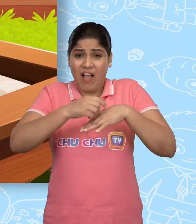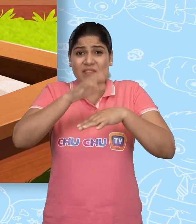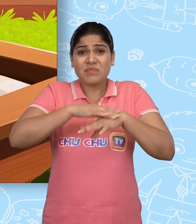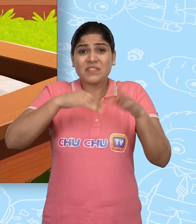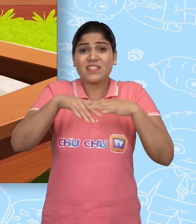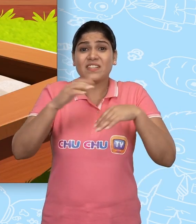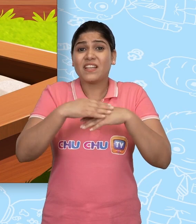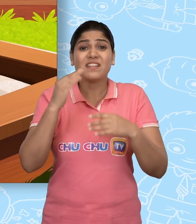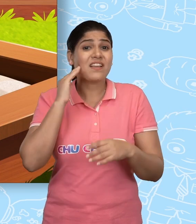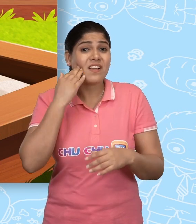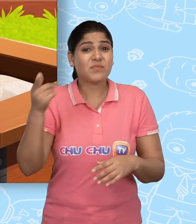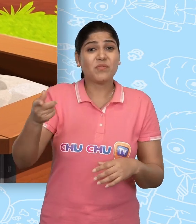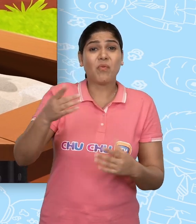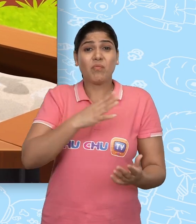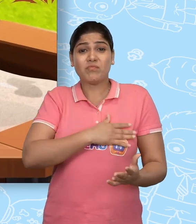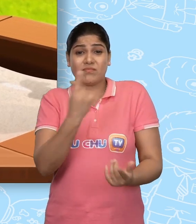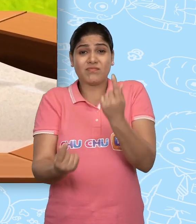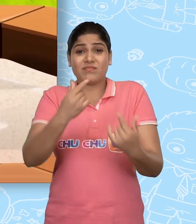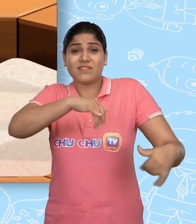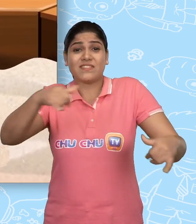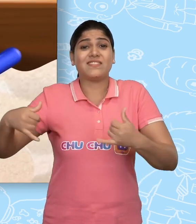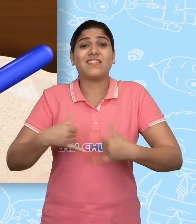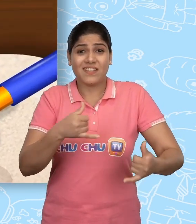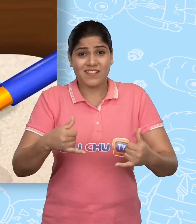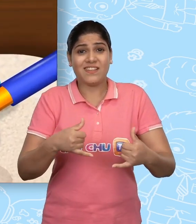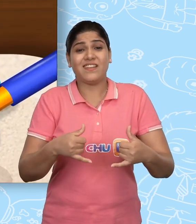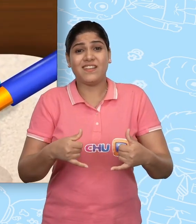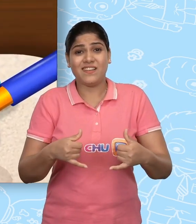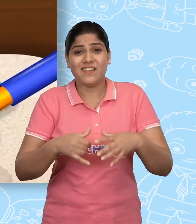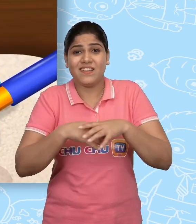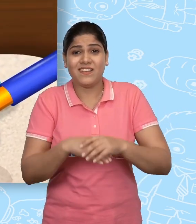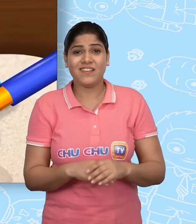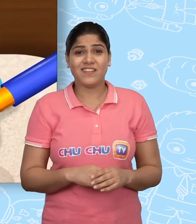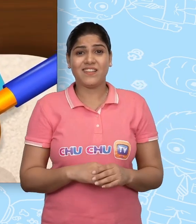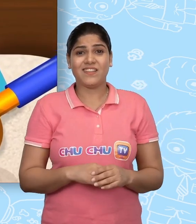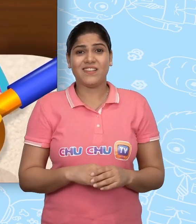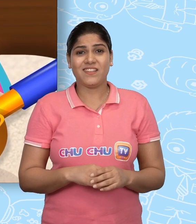के हाथ पर चढ़ गए थे जब वो पार्क में खेल रही थी।